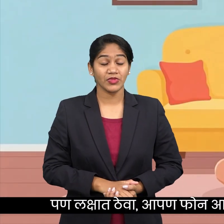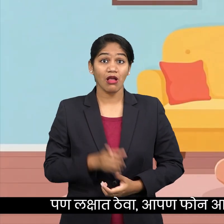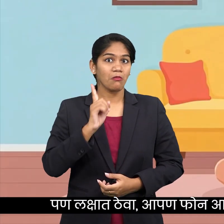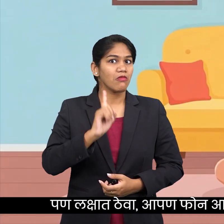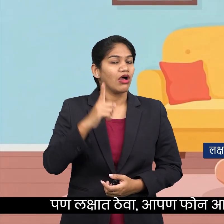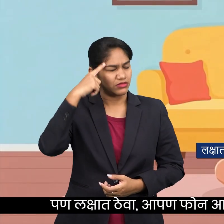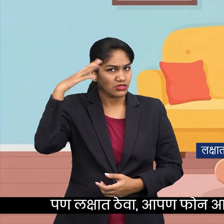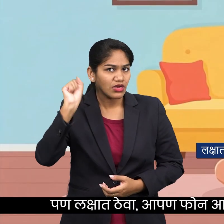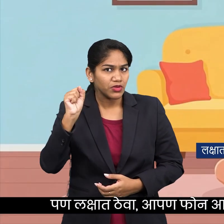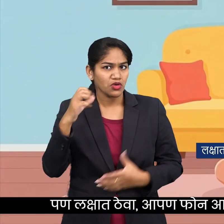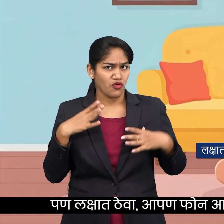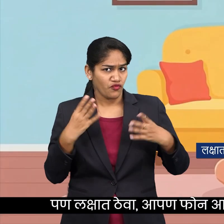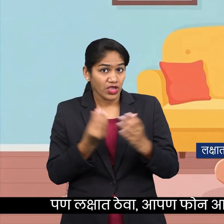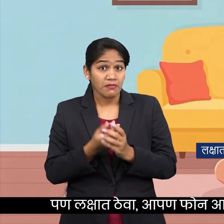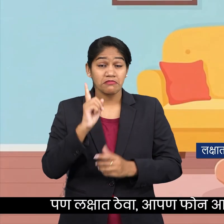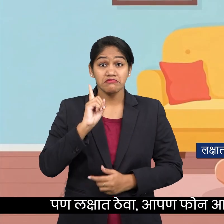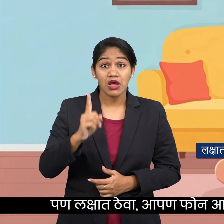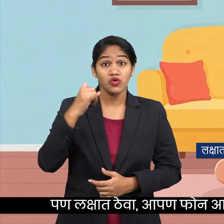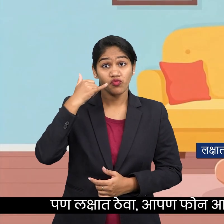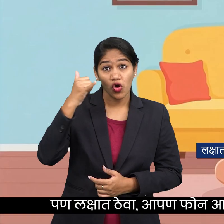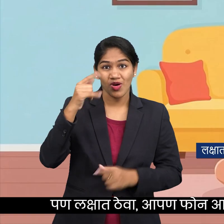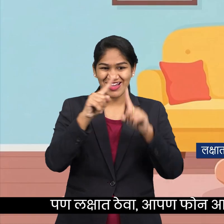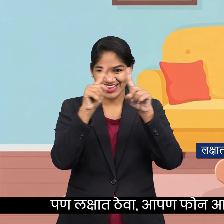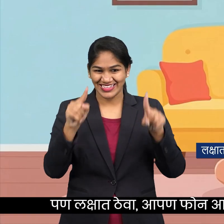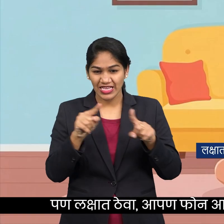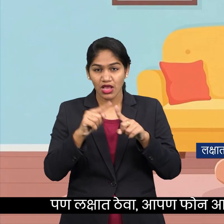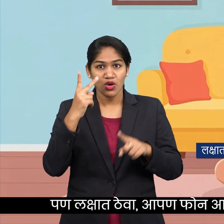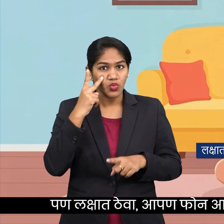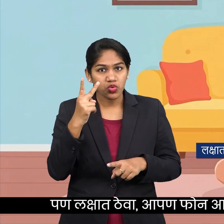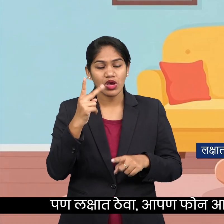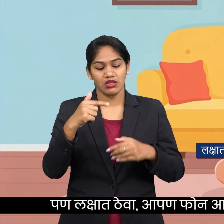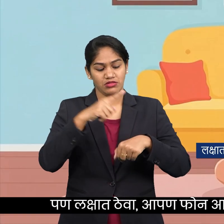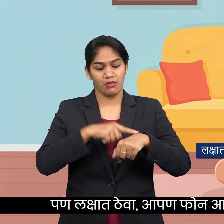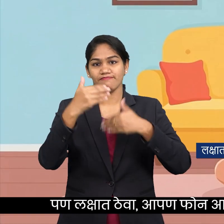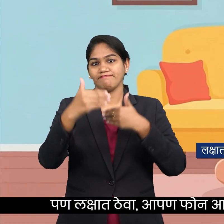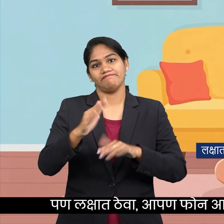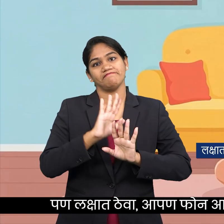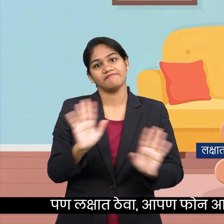पण लक्षात ठेवा, आपण फोन आणि स्क्रीन मर्यादित प्रमाणात वापरल्या पाहिजेत.